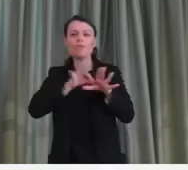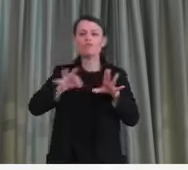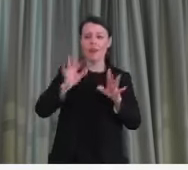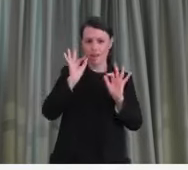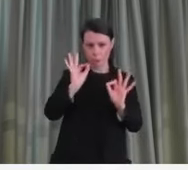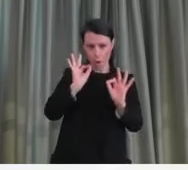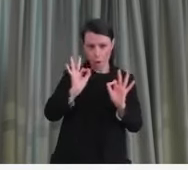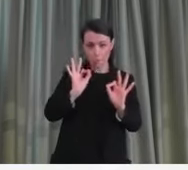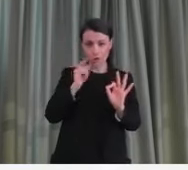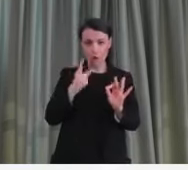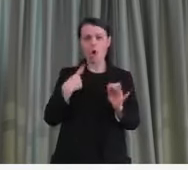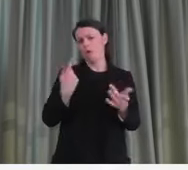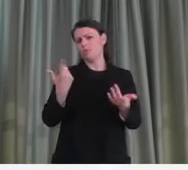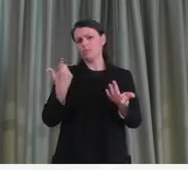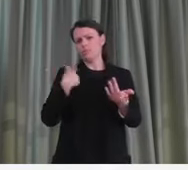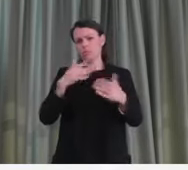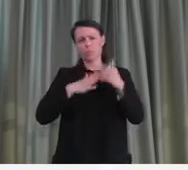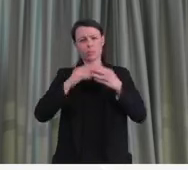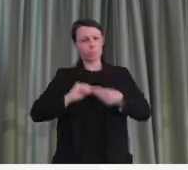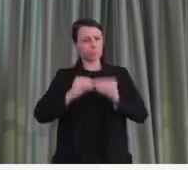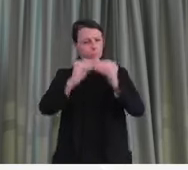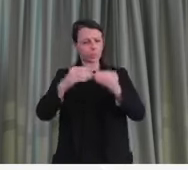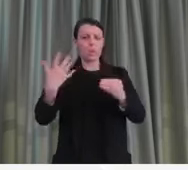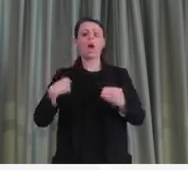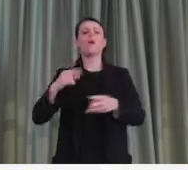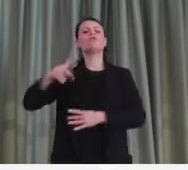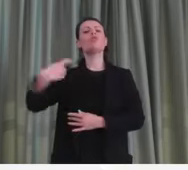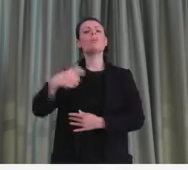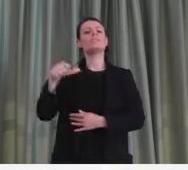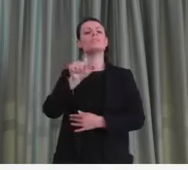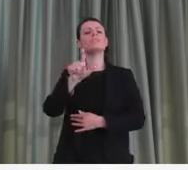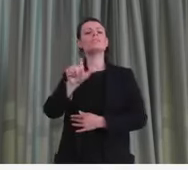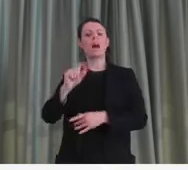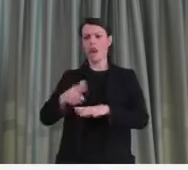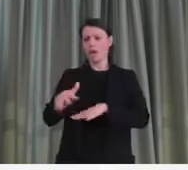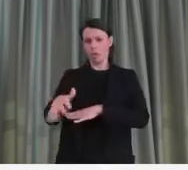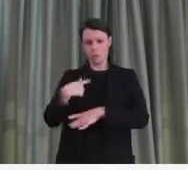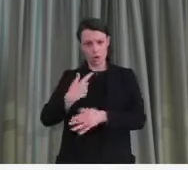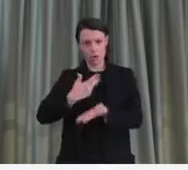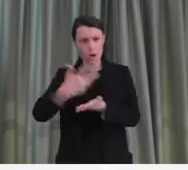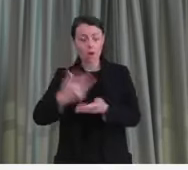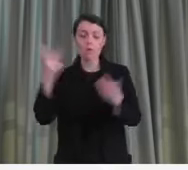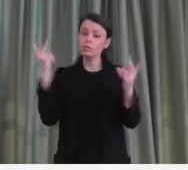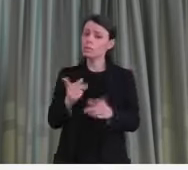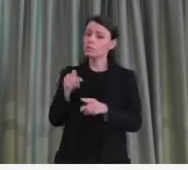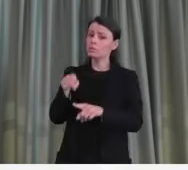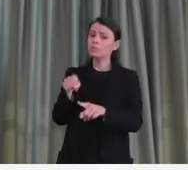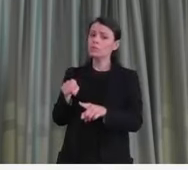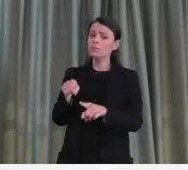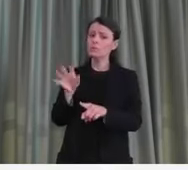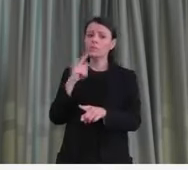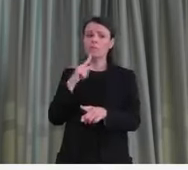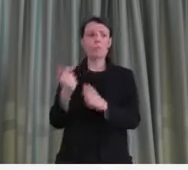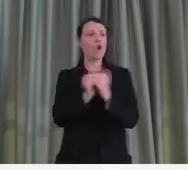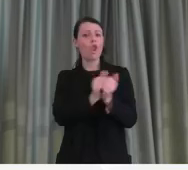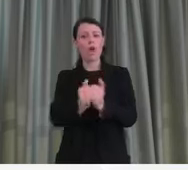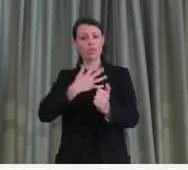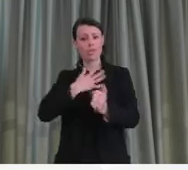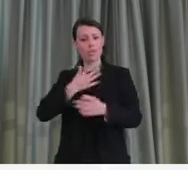racconterà il vicepresidente sala subito dopo ed è uno dei motivi anche di orgoglio della zona di questa lotta che stiamo